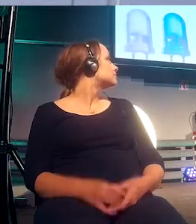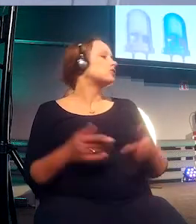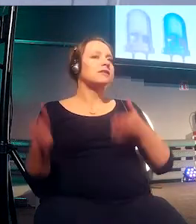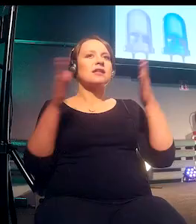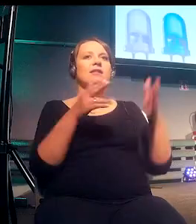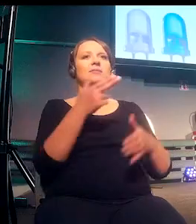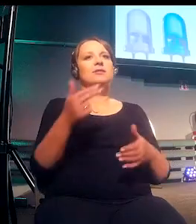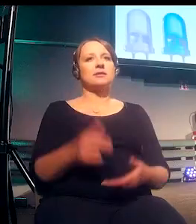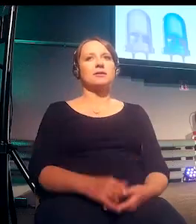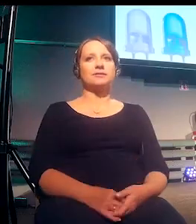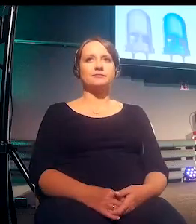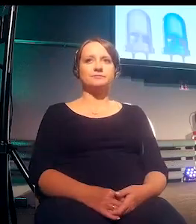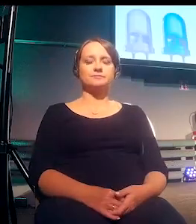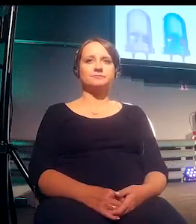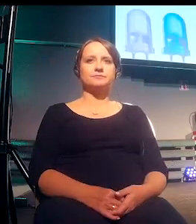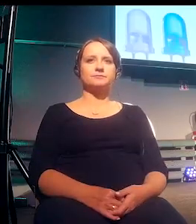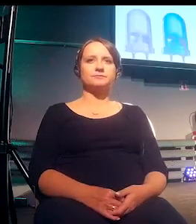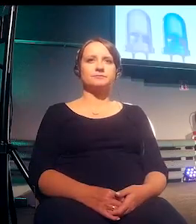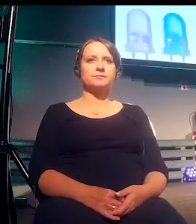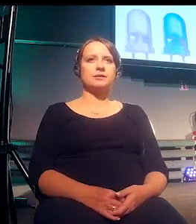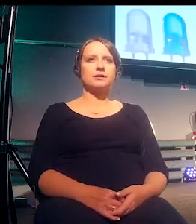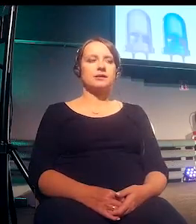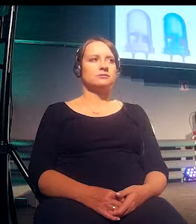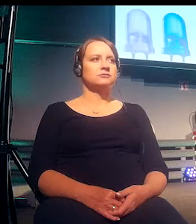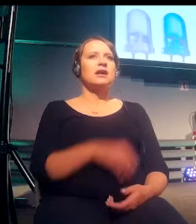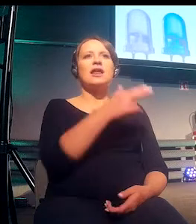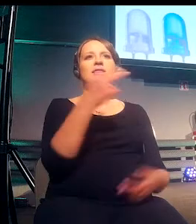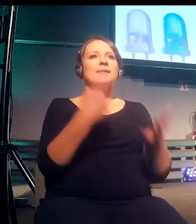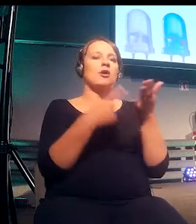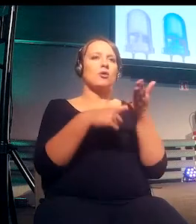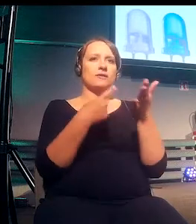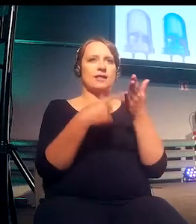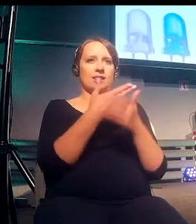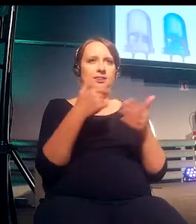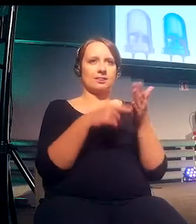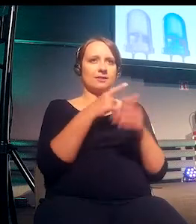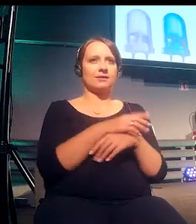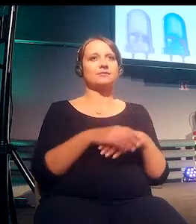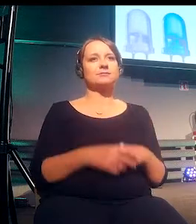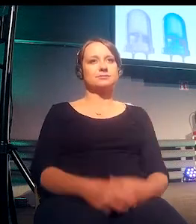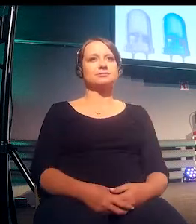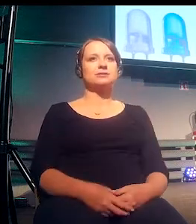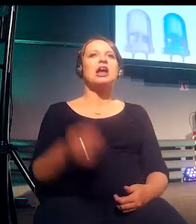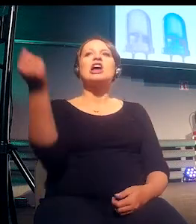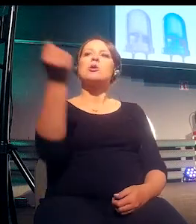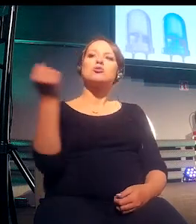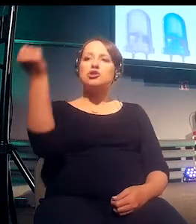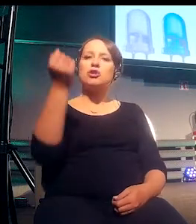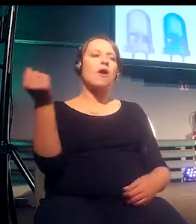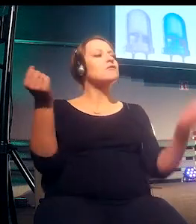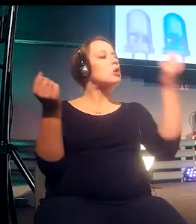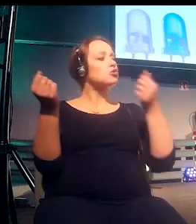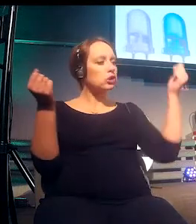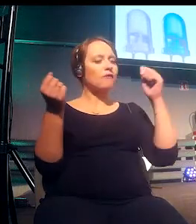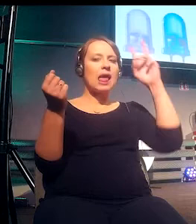temat. Ten, który poruszyłam jako ostatni, czyli użytkownicy, badanie użytkowników i